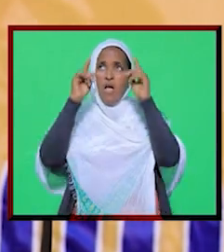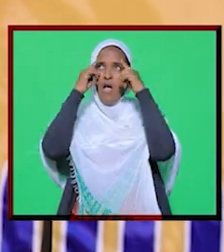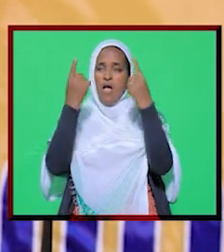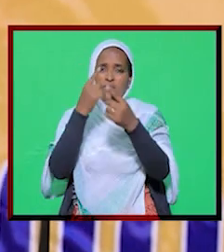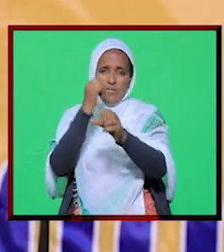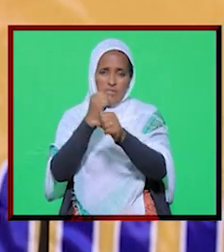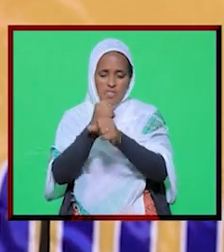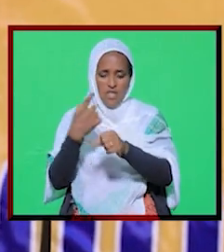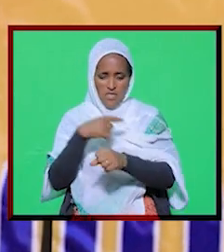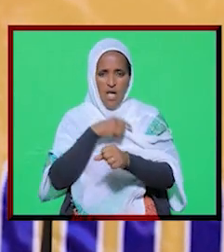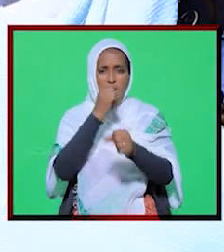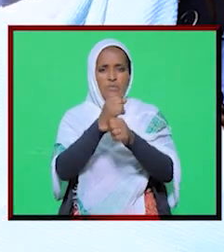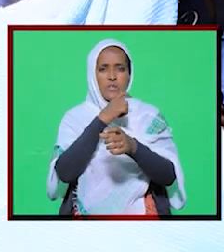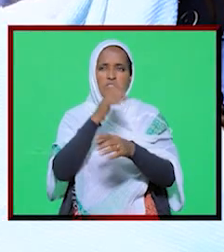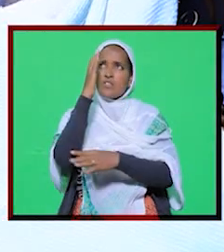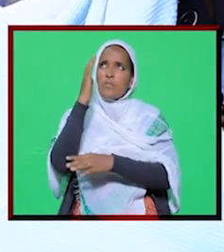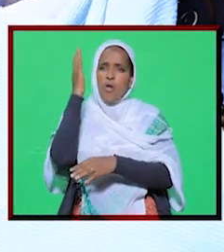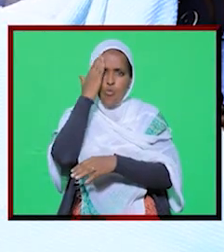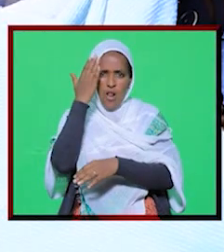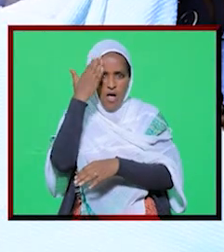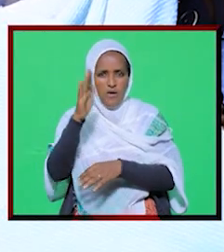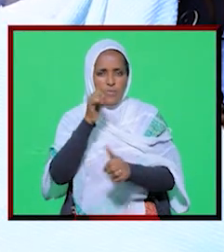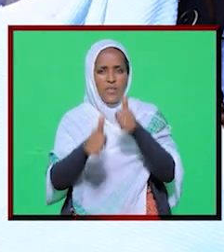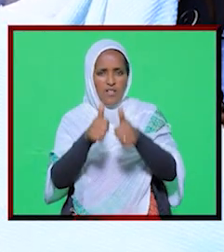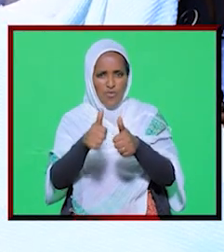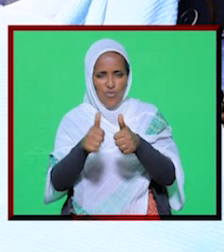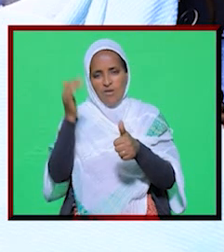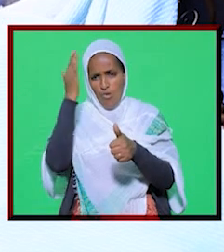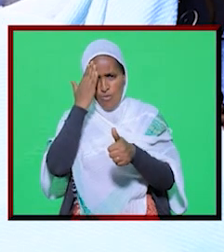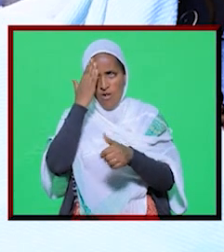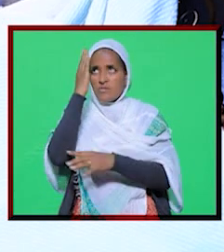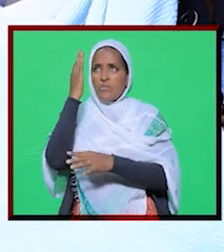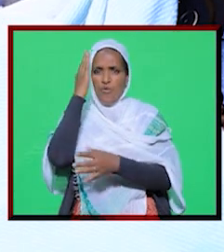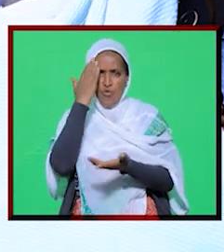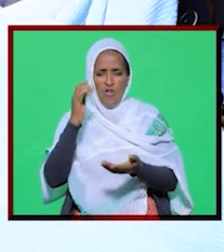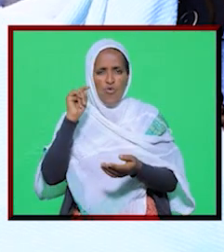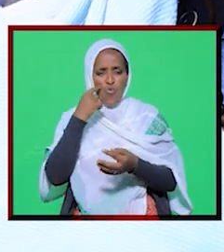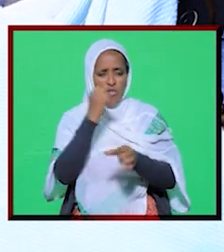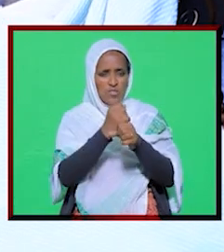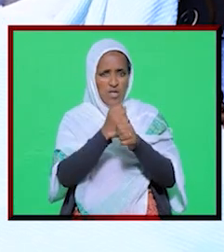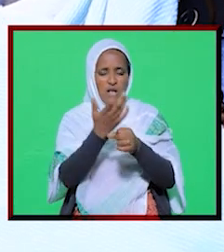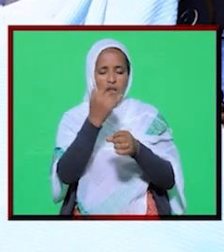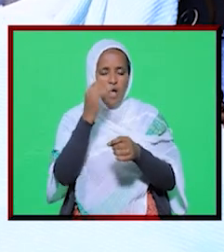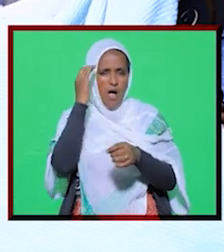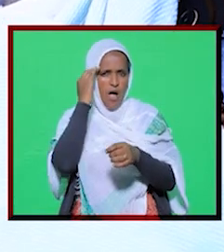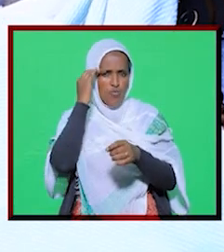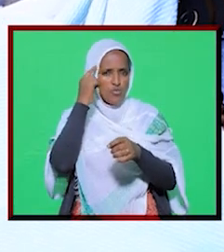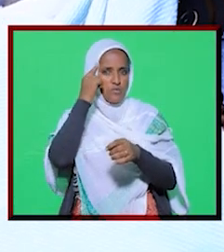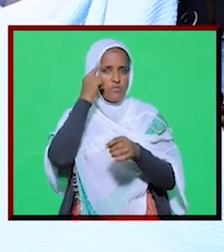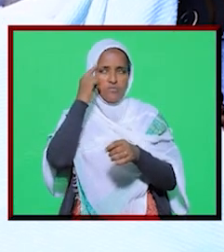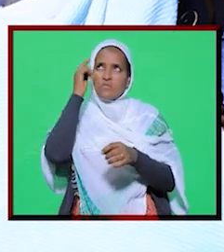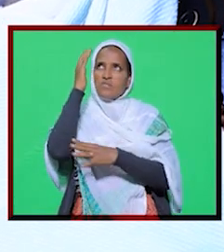ኃጢአት መስራት አለመስራታችንን እግዚአብሔር ያውቃል አያውቅም? ያውቃል። እንኳን ስንሰራት ገና ስናስባት